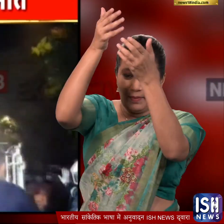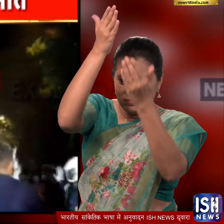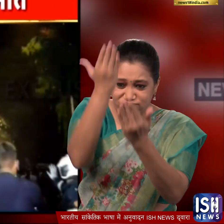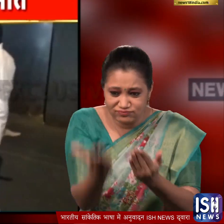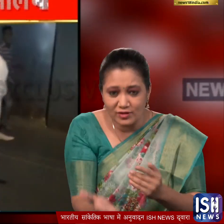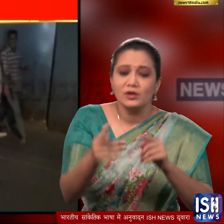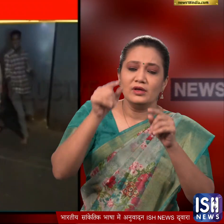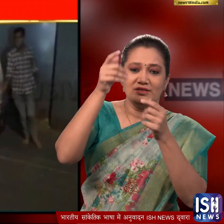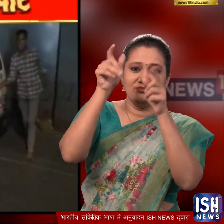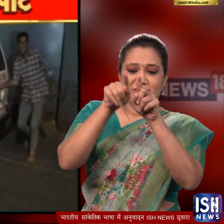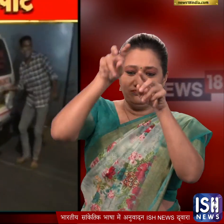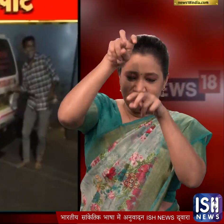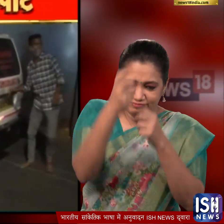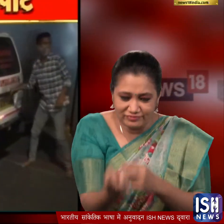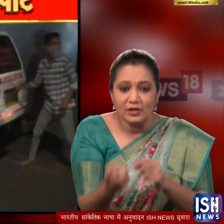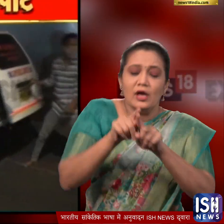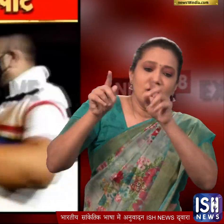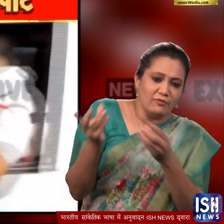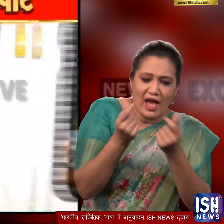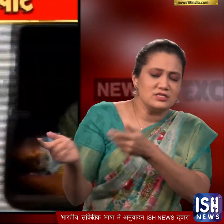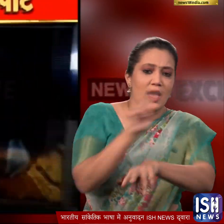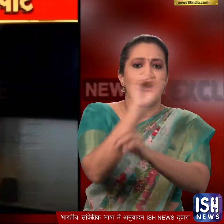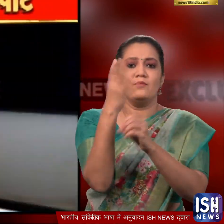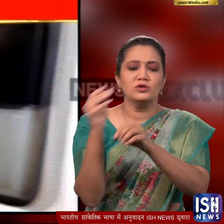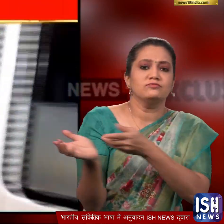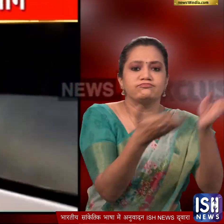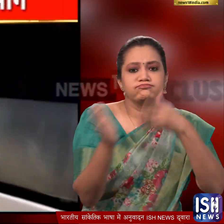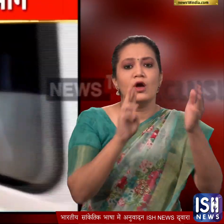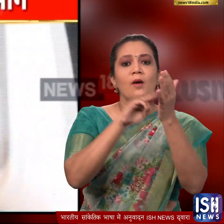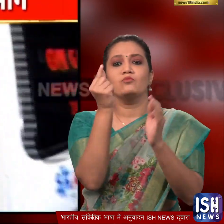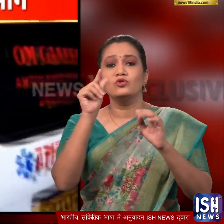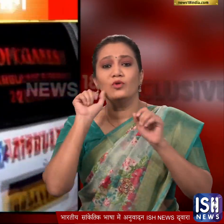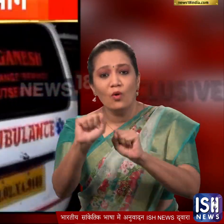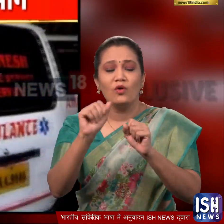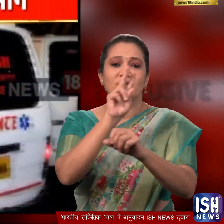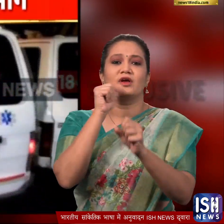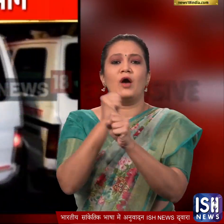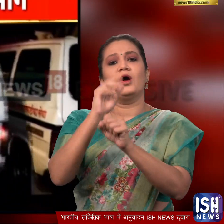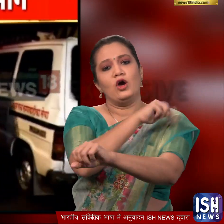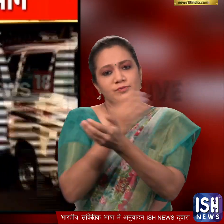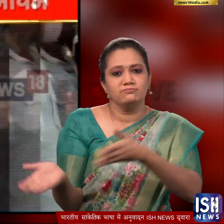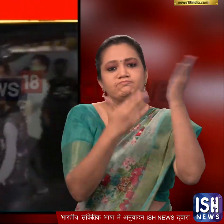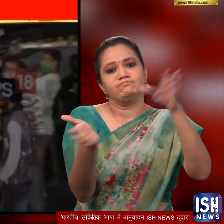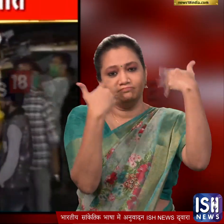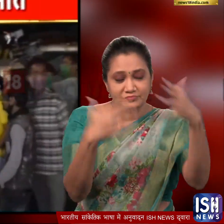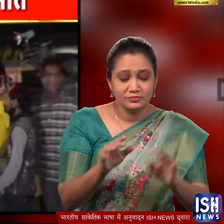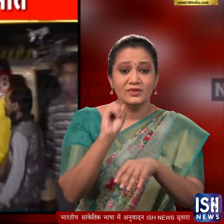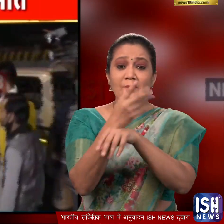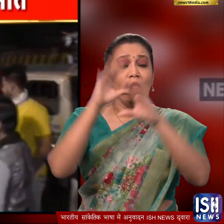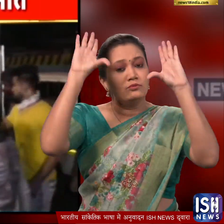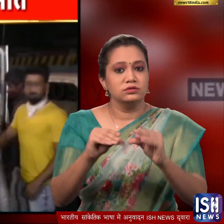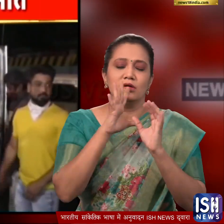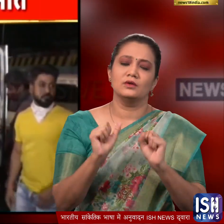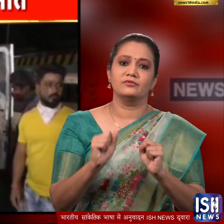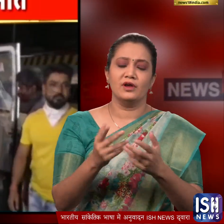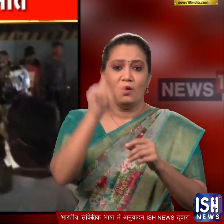नीचे उतारते ही मरीजों को एम्बुलेंस में चढ़ाया जाने लगा। निकाले गए मरीजों को मुलुंड के सरकारी अस्पताल में शिफ्ट किया जाने लगा। एम्बुलेंस की कमी भी इस